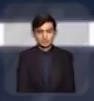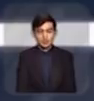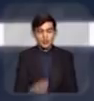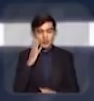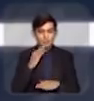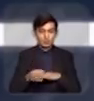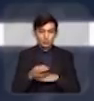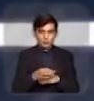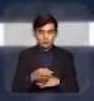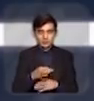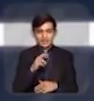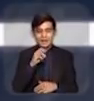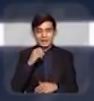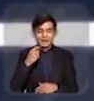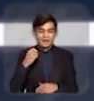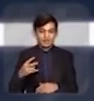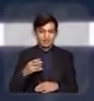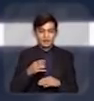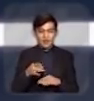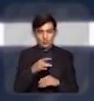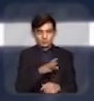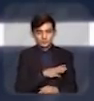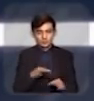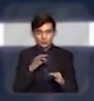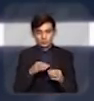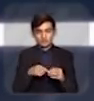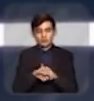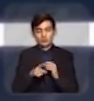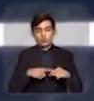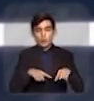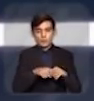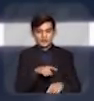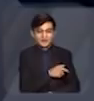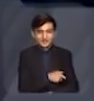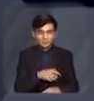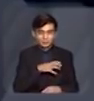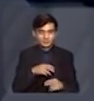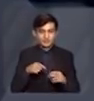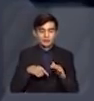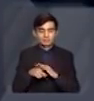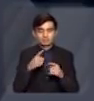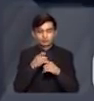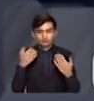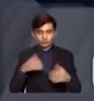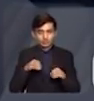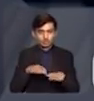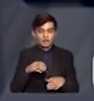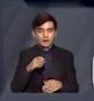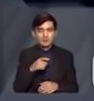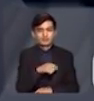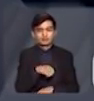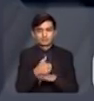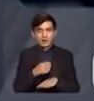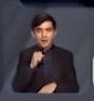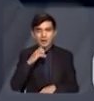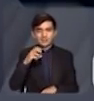Алматы облысының Кеген ауданында шаруалар шағымынан кейін құрылған облыстық комиссия қорытынды шығарды. Облыстық жер инспекциясының басшысы Асқар